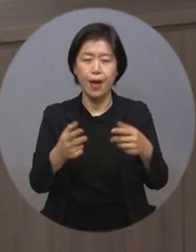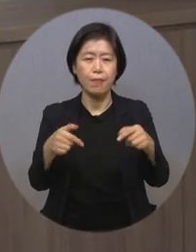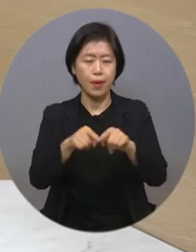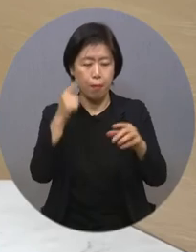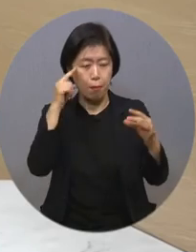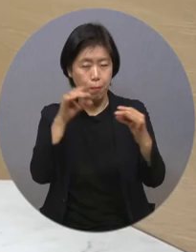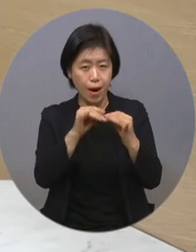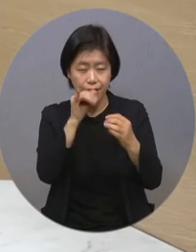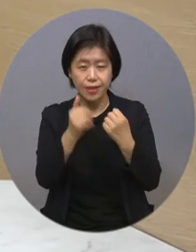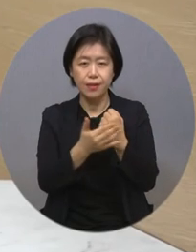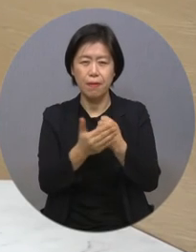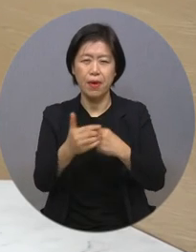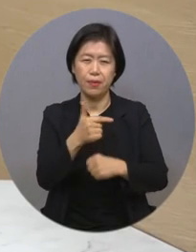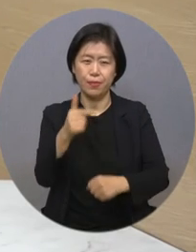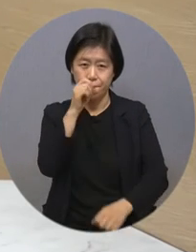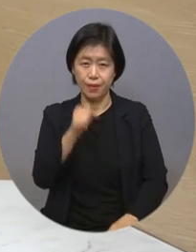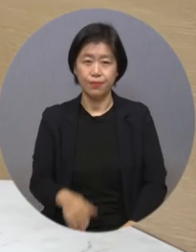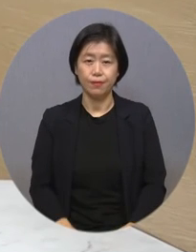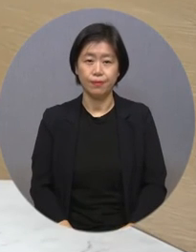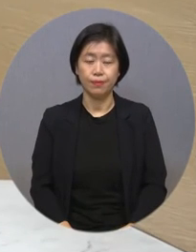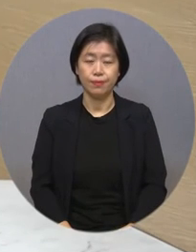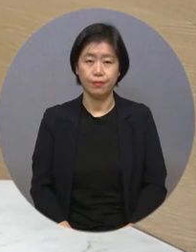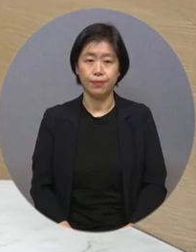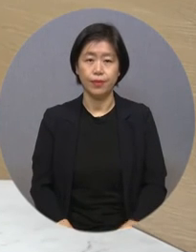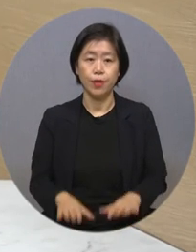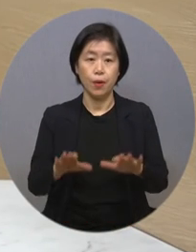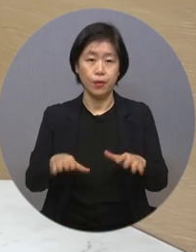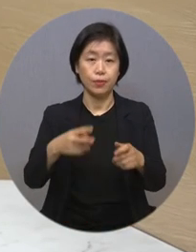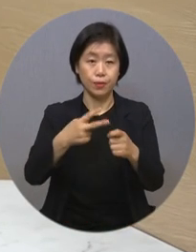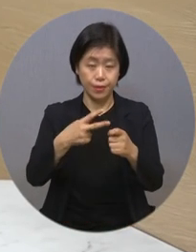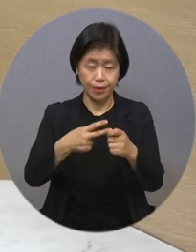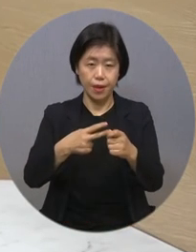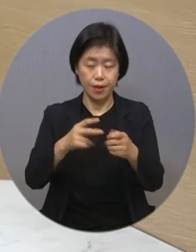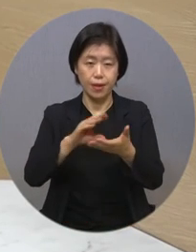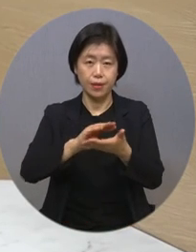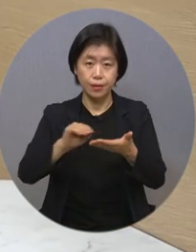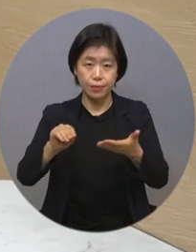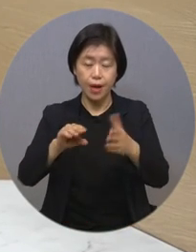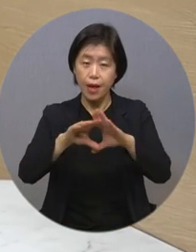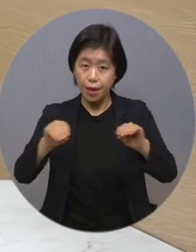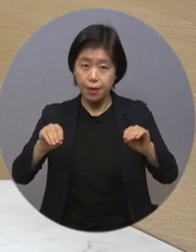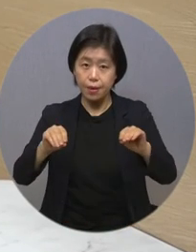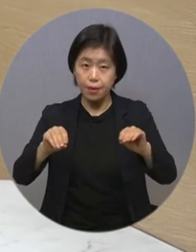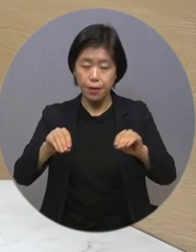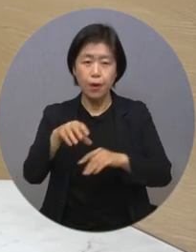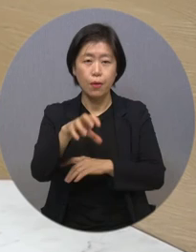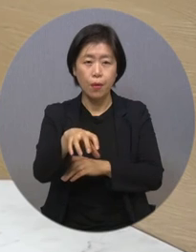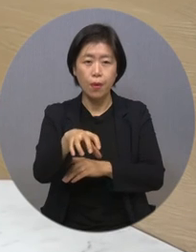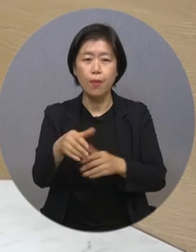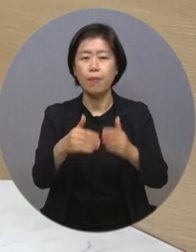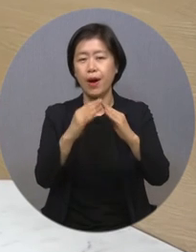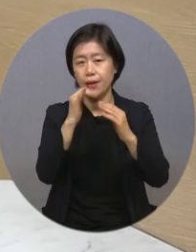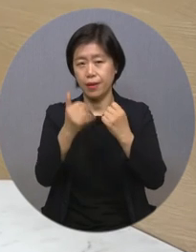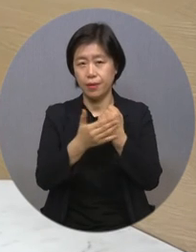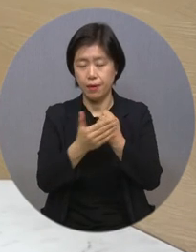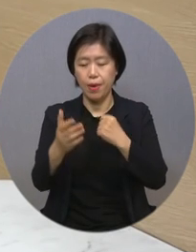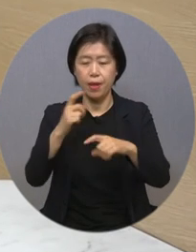기쁩니다. 의정부 지사의 제2민원실 오픈으로 지역주민들이 좀 더 편안하고